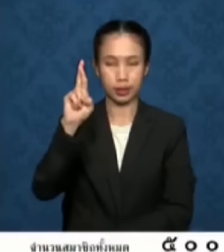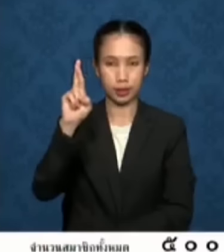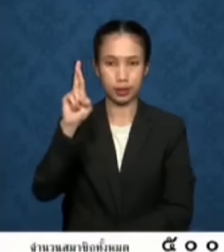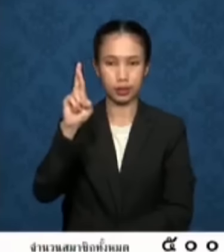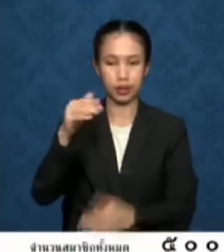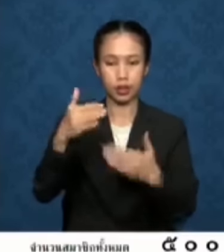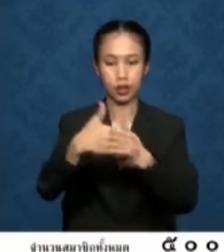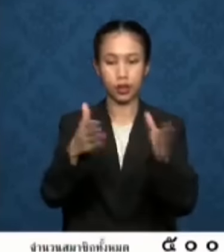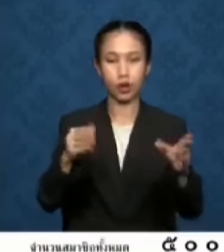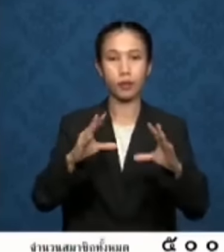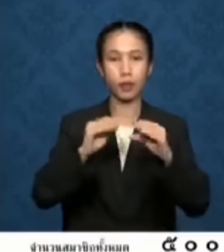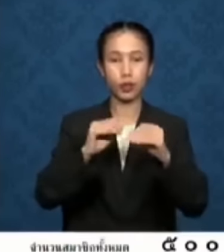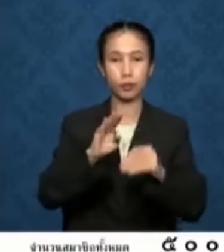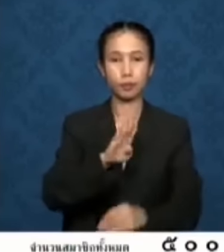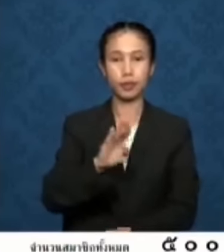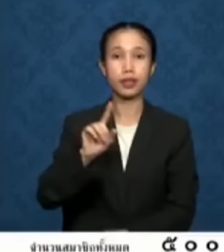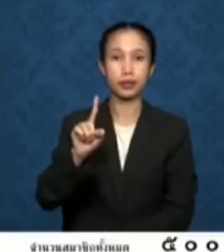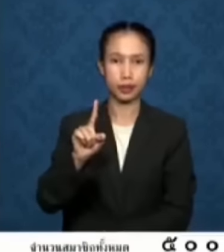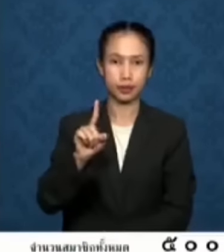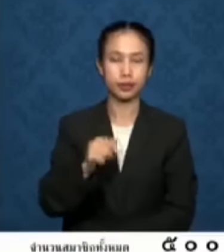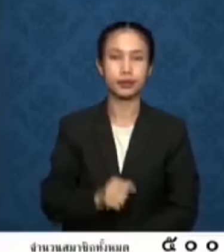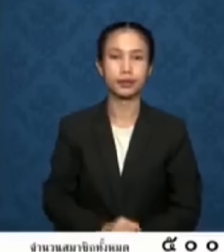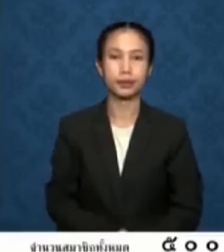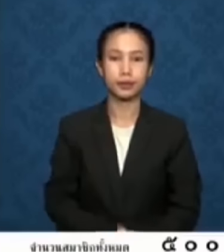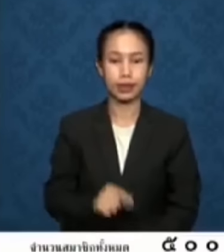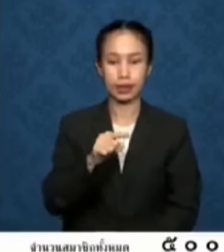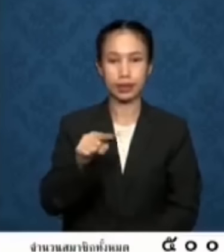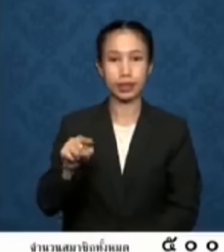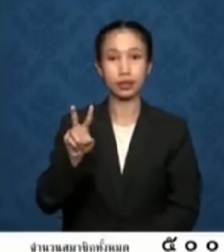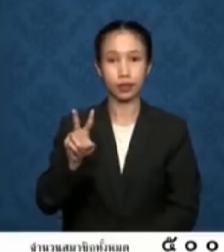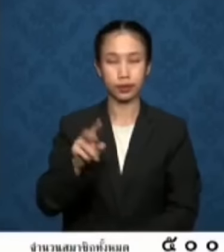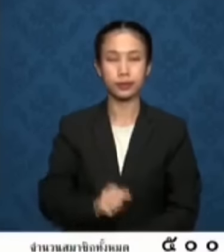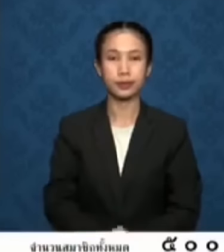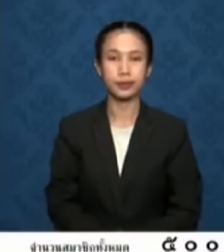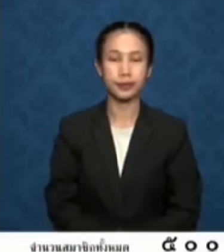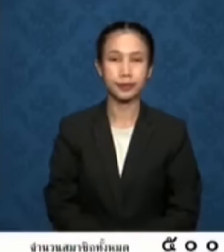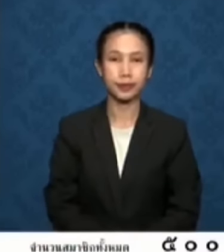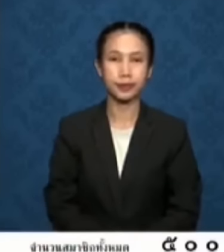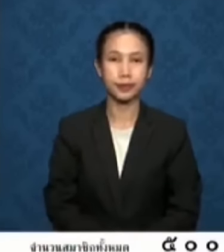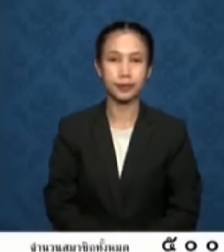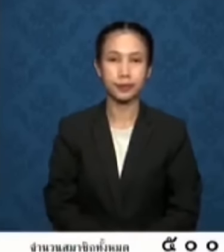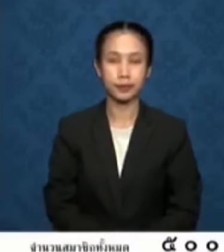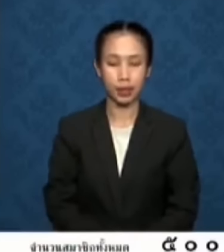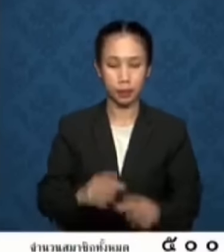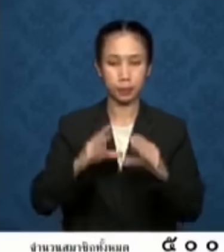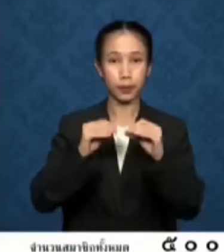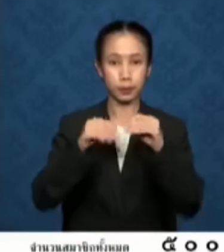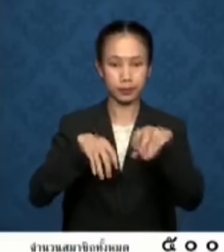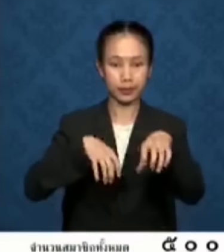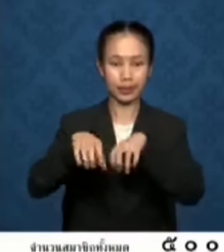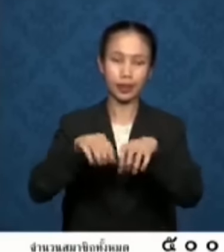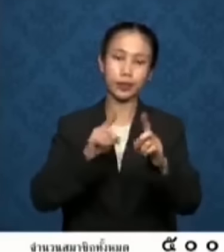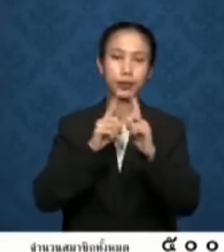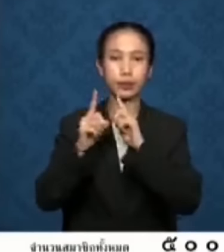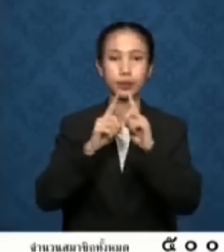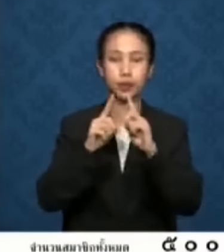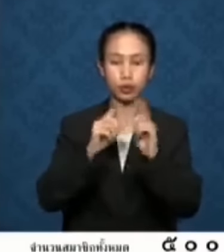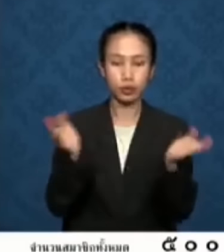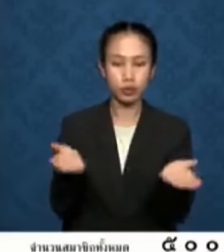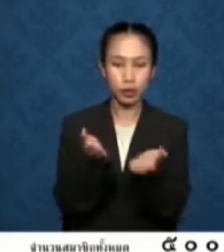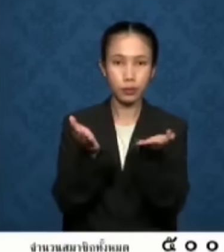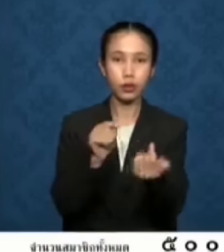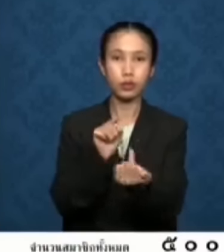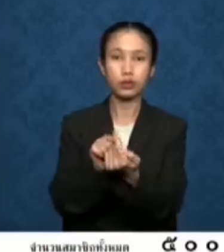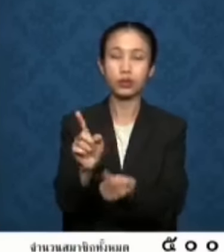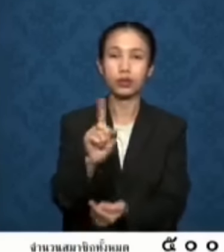ที่ห้องประชุมชั้น B1 นะครับขีด 2ชั้น B1 นะครับก็งานนี้เป็นงานที่เราจัดนะครับโดยได้รับการสนับสนุนอย่